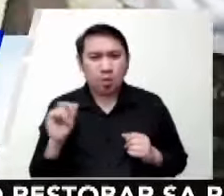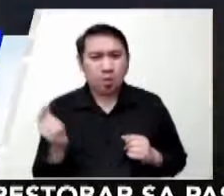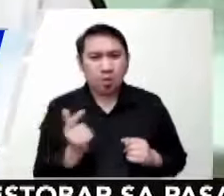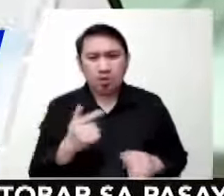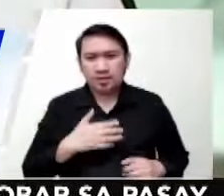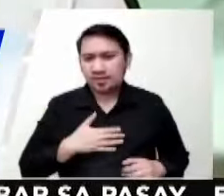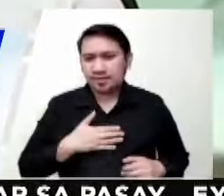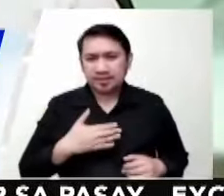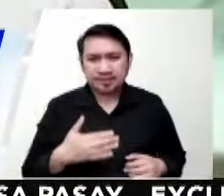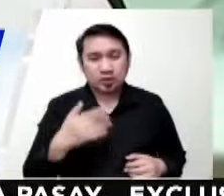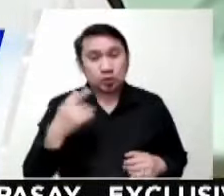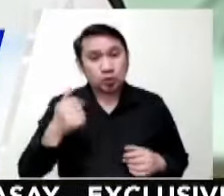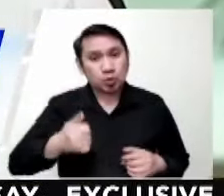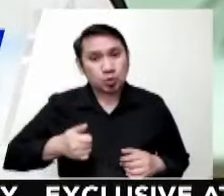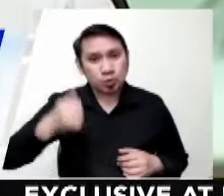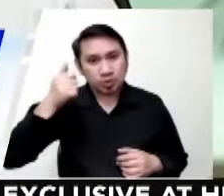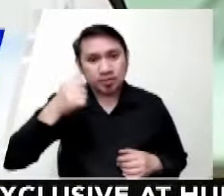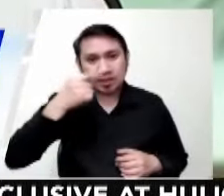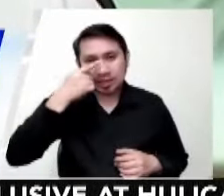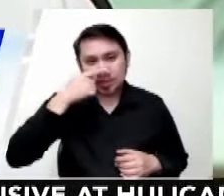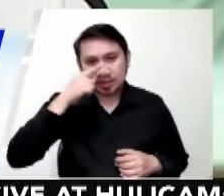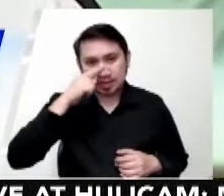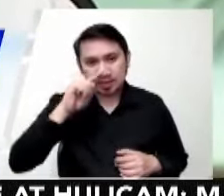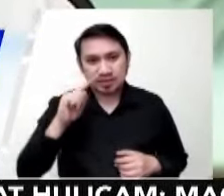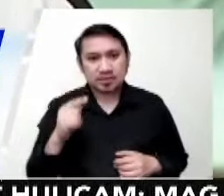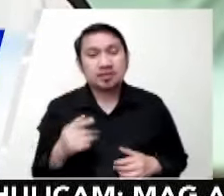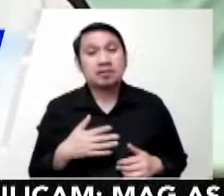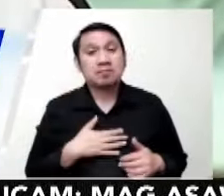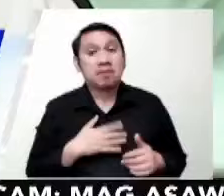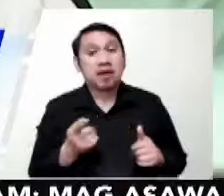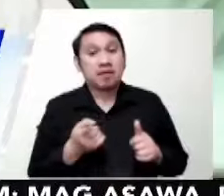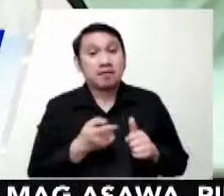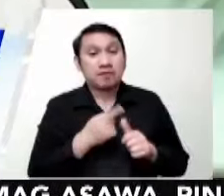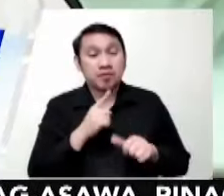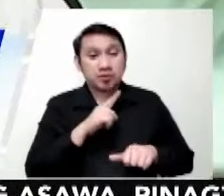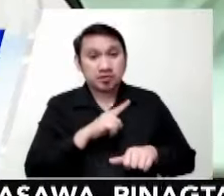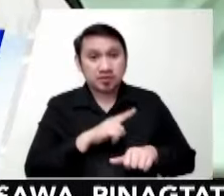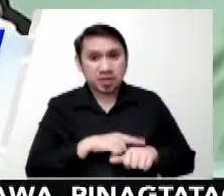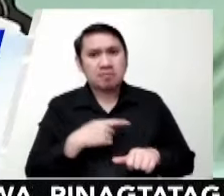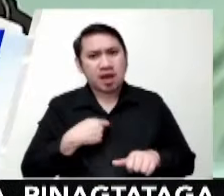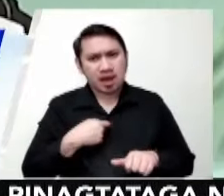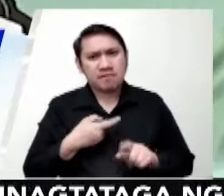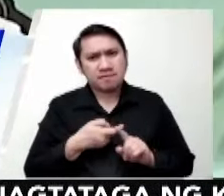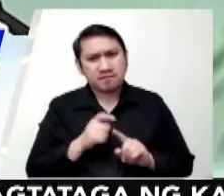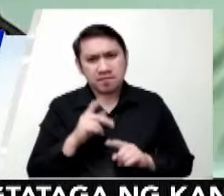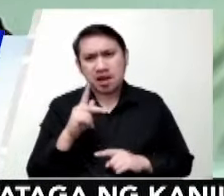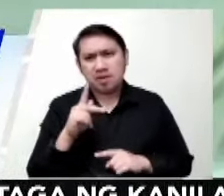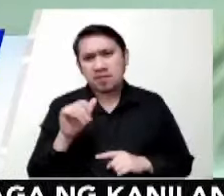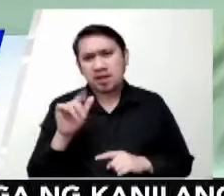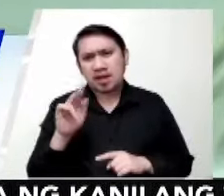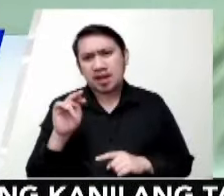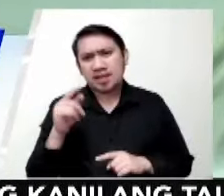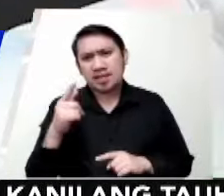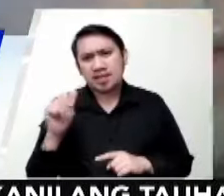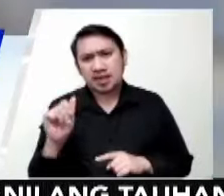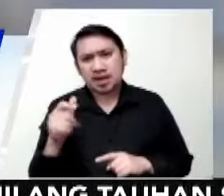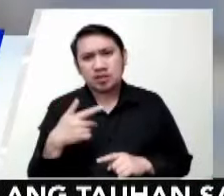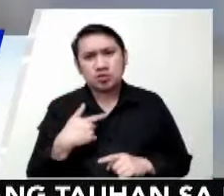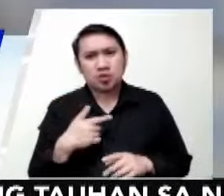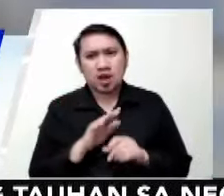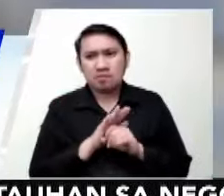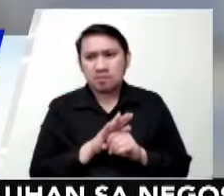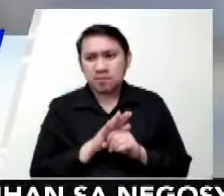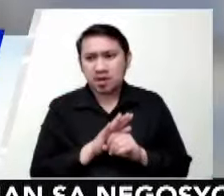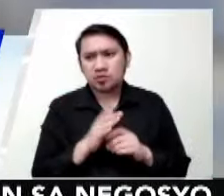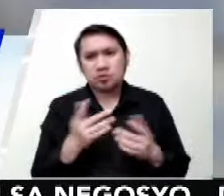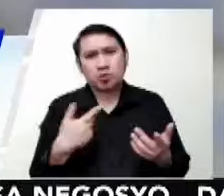Thailand. Siyempre, first time ko eh, and pride ako ng Kalinga kaya talagang doon yung pressure. And sabi ko, sasayangin ko pa ba to? Pasok